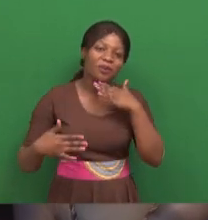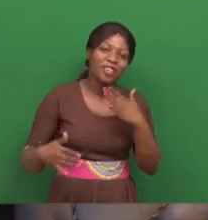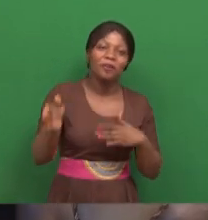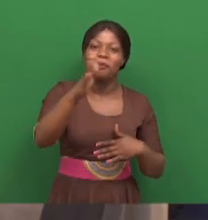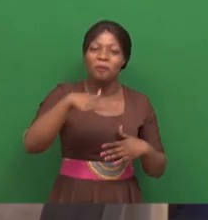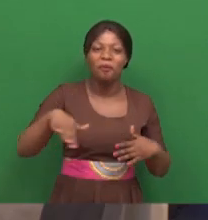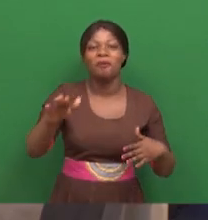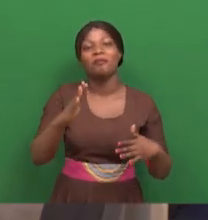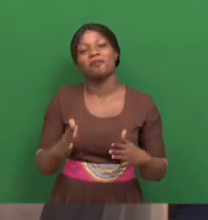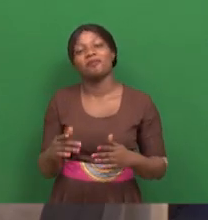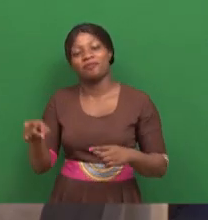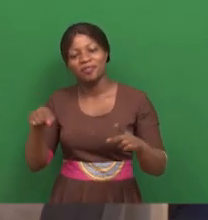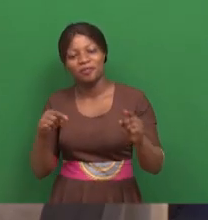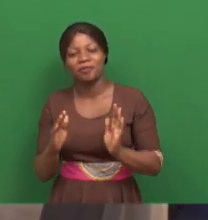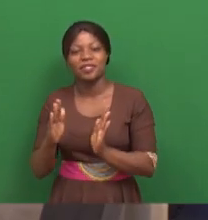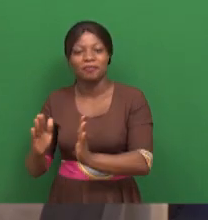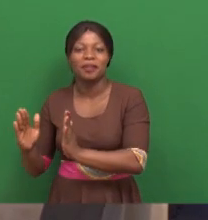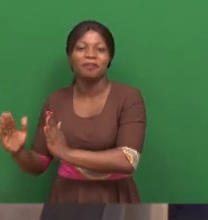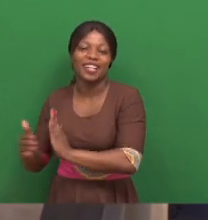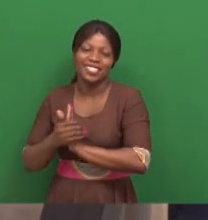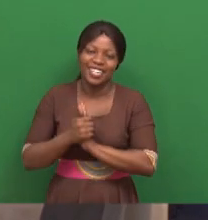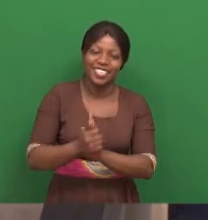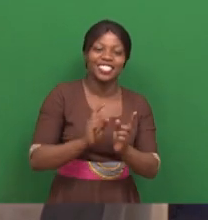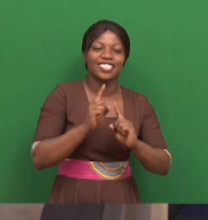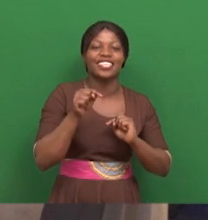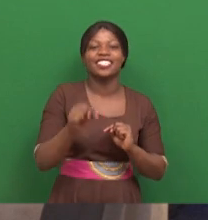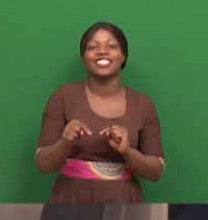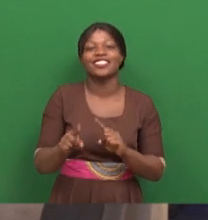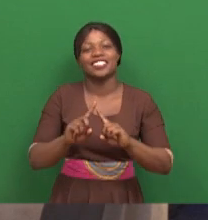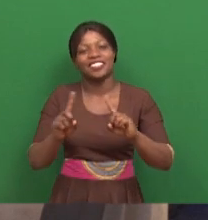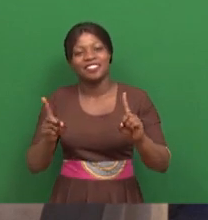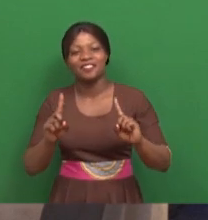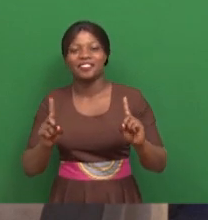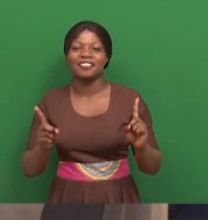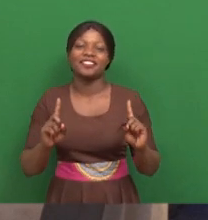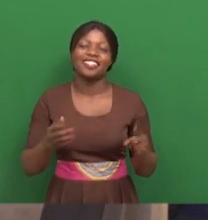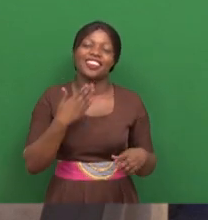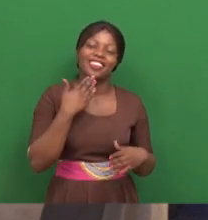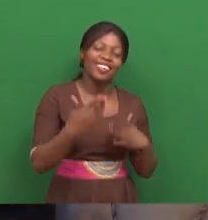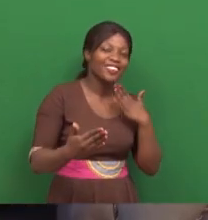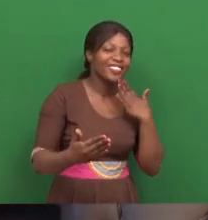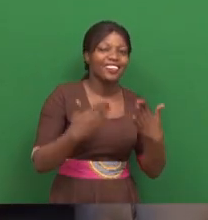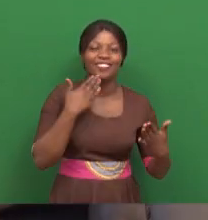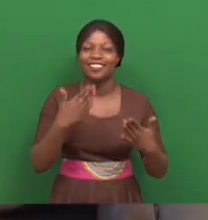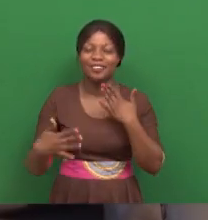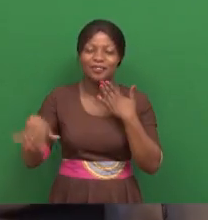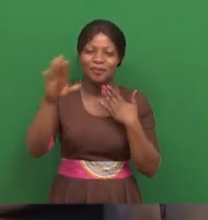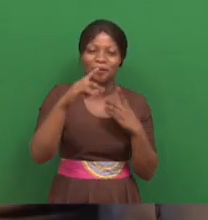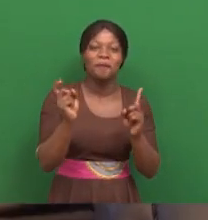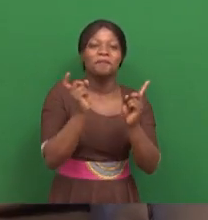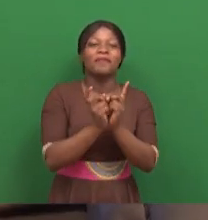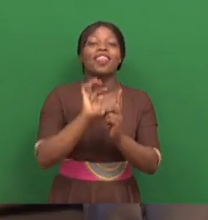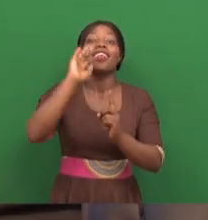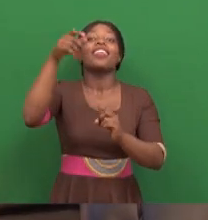vatyaira zvakanaka. Chief Superintendent tinokutendai, vachinoda tinokutendai. Vakatsvairo tinokutendai vadikani zvakadii kusangana